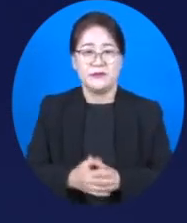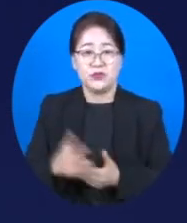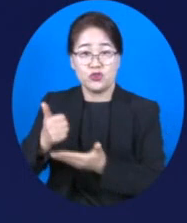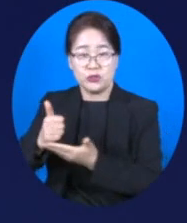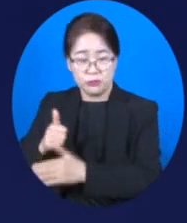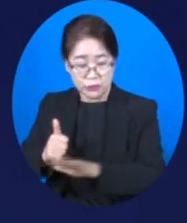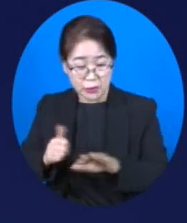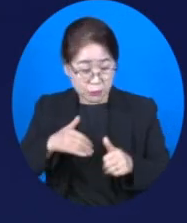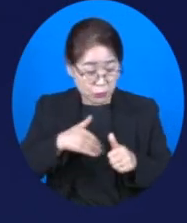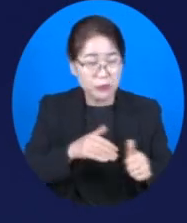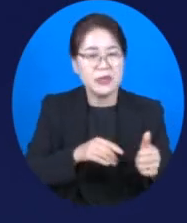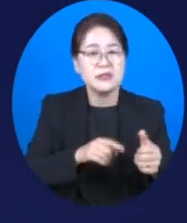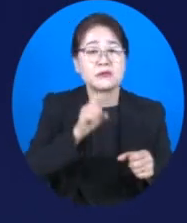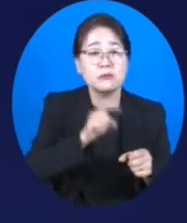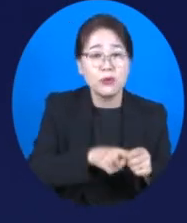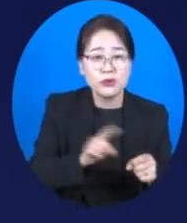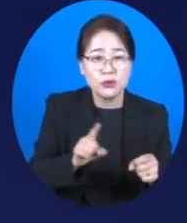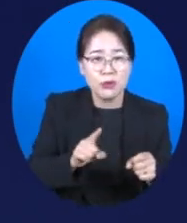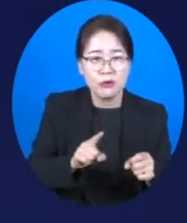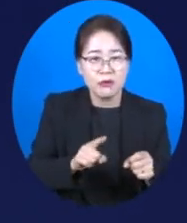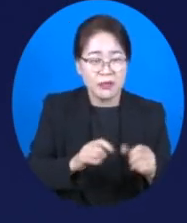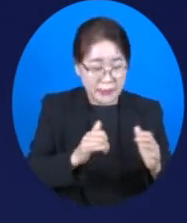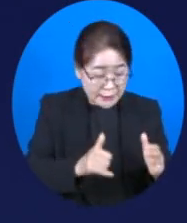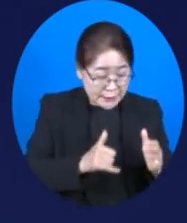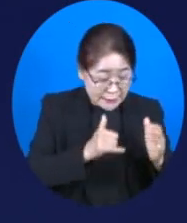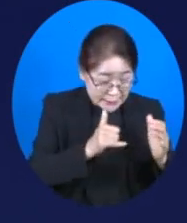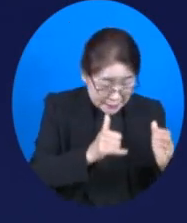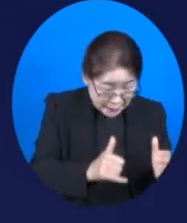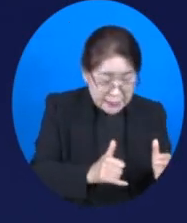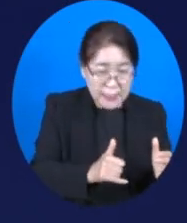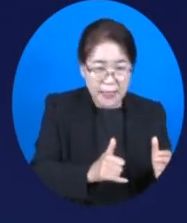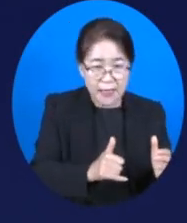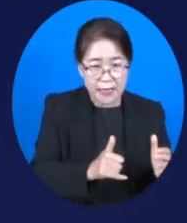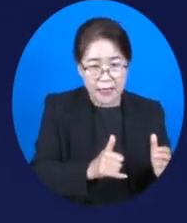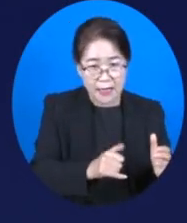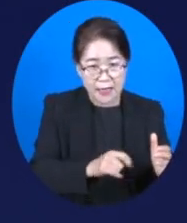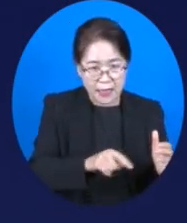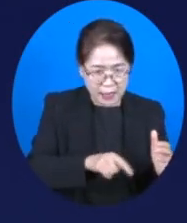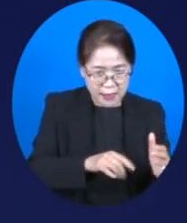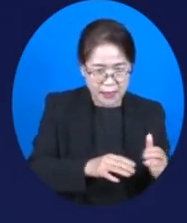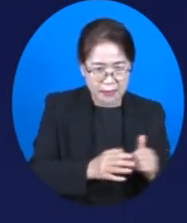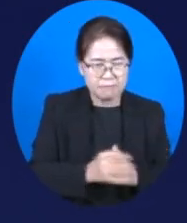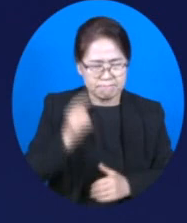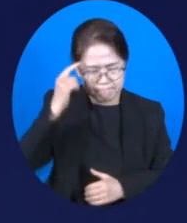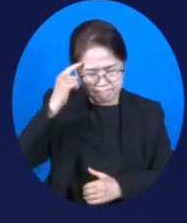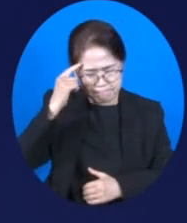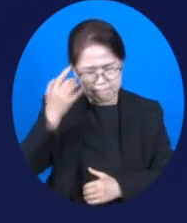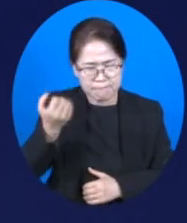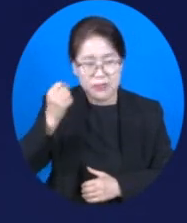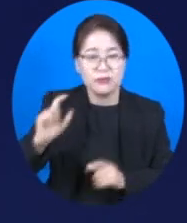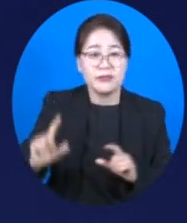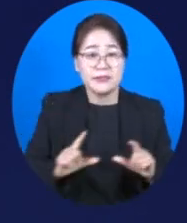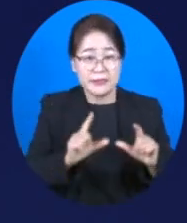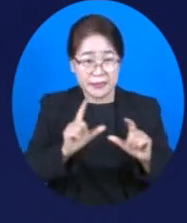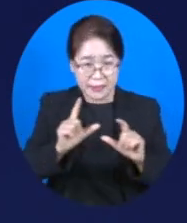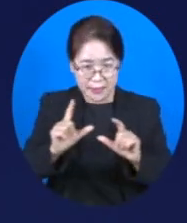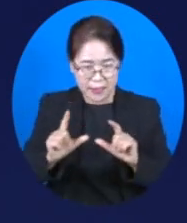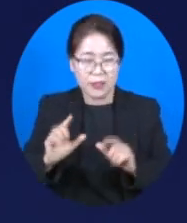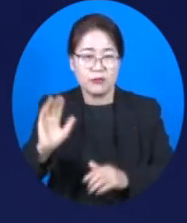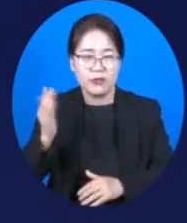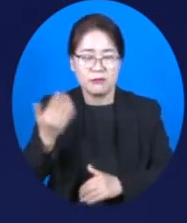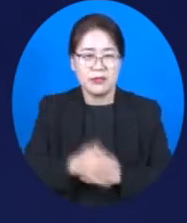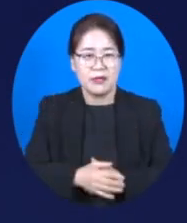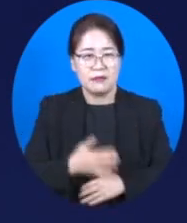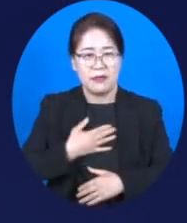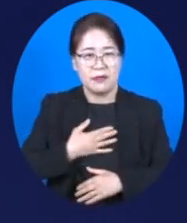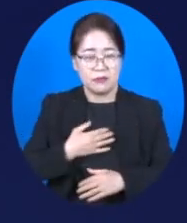주님이 우리를 보내신 곳이 바로 세상이라는 사실을 인식하며 살라는 말입니다.